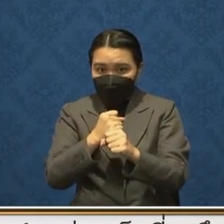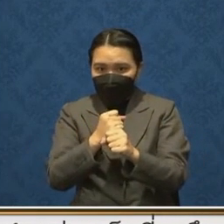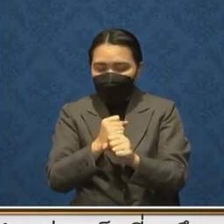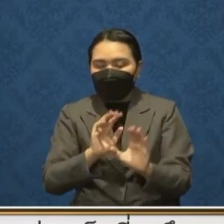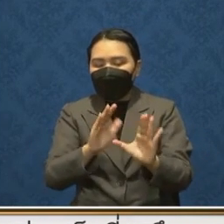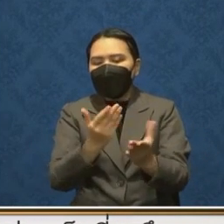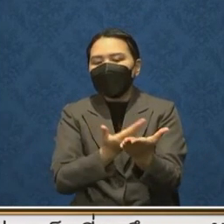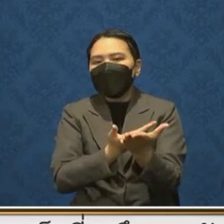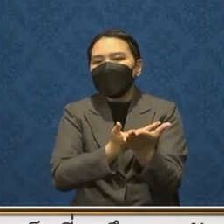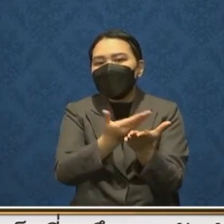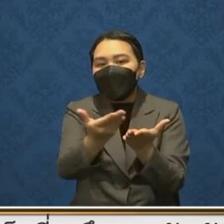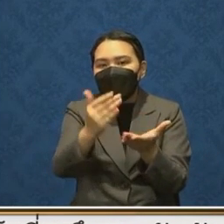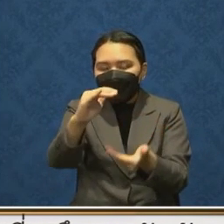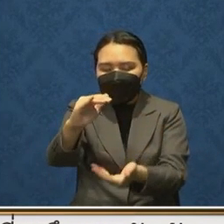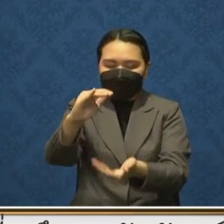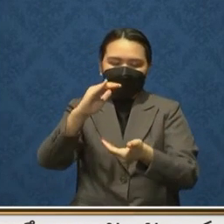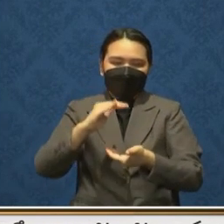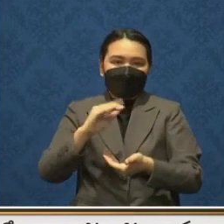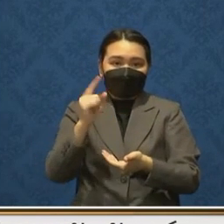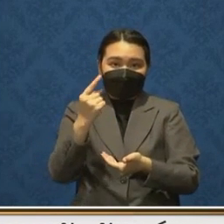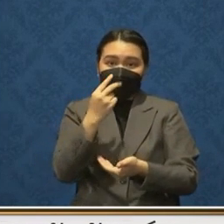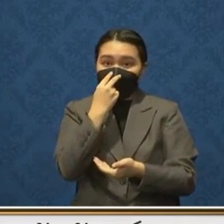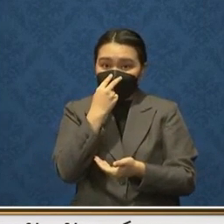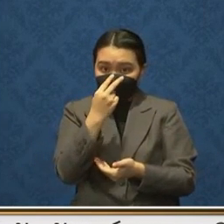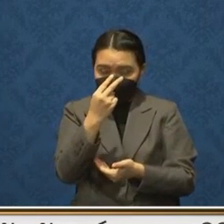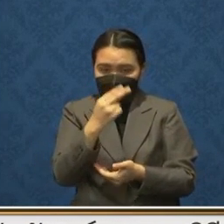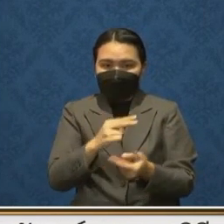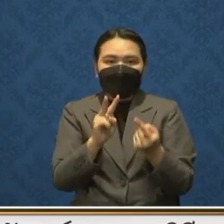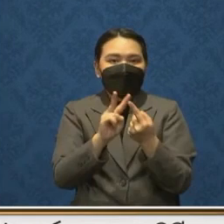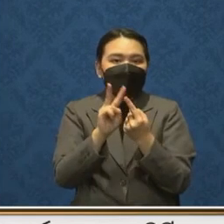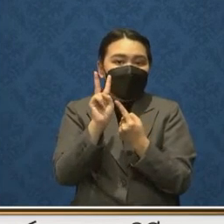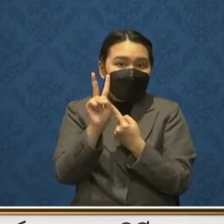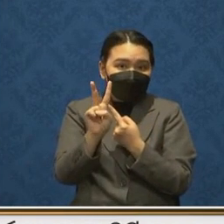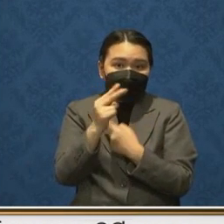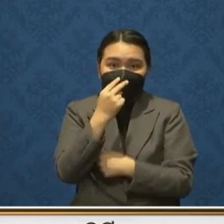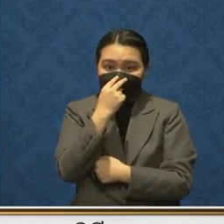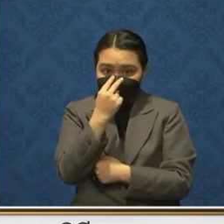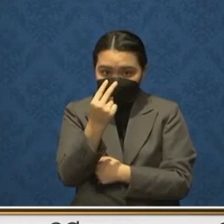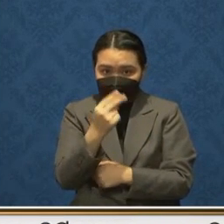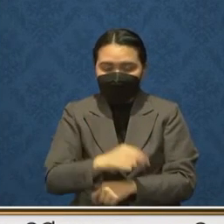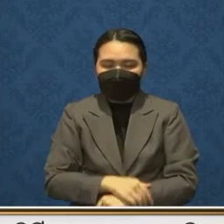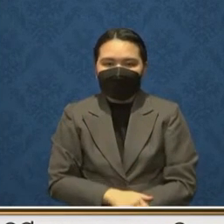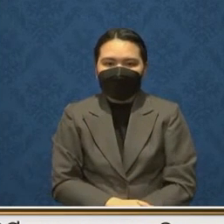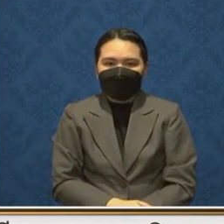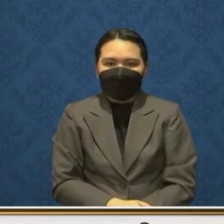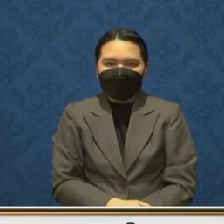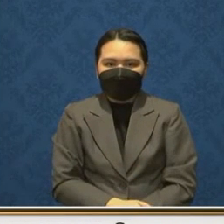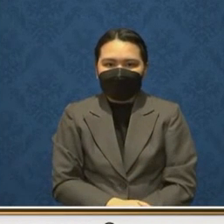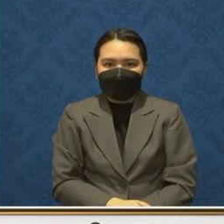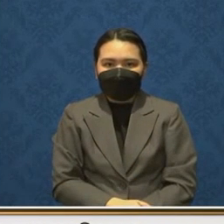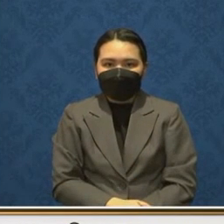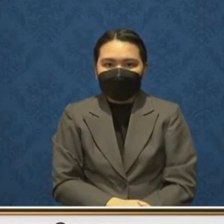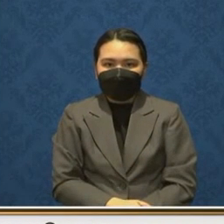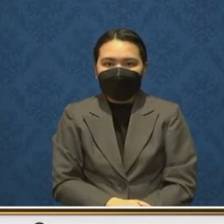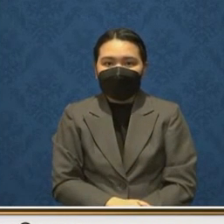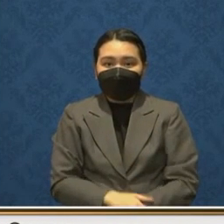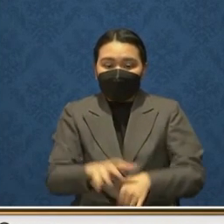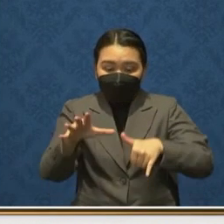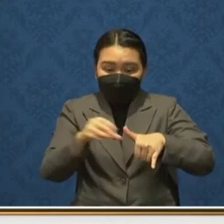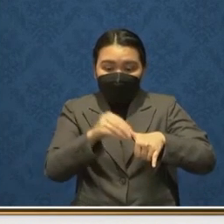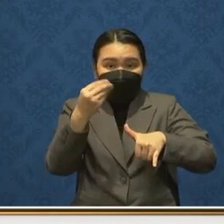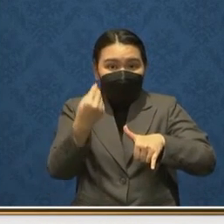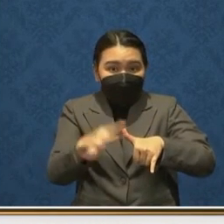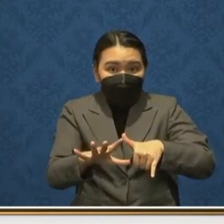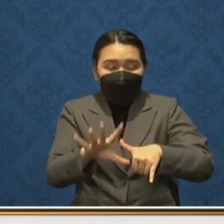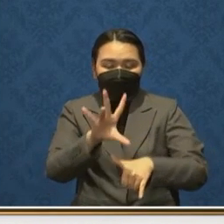พอowoสัดูนะครับอันดับที่ 2 ดูนะครับติดเทืออ 75% หลังจากซื้อ